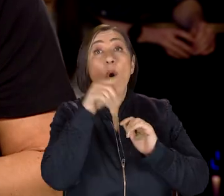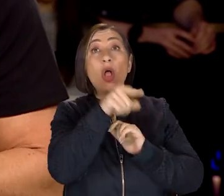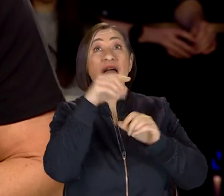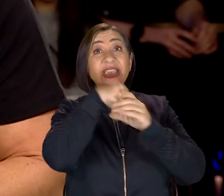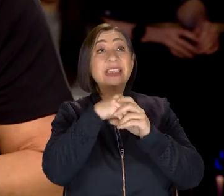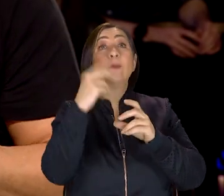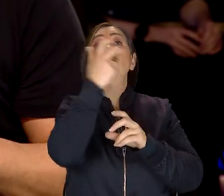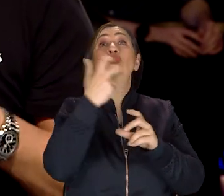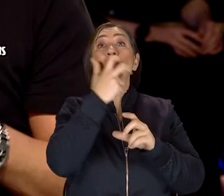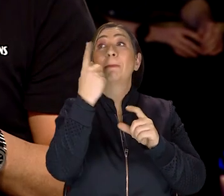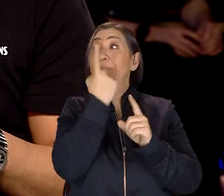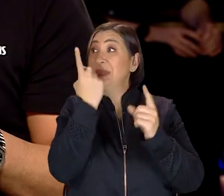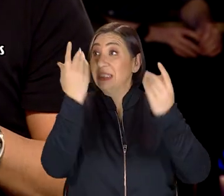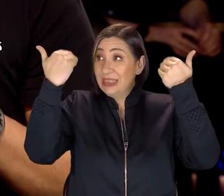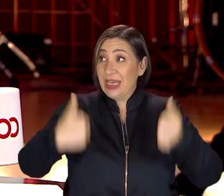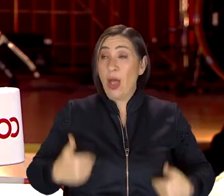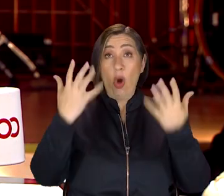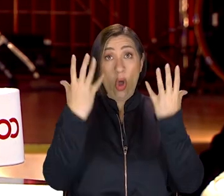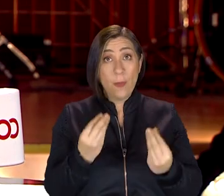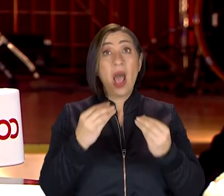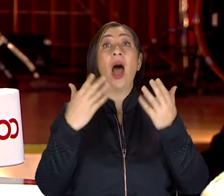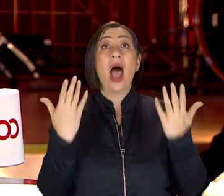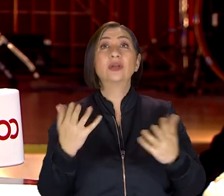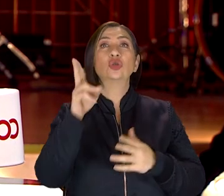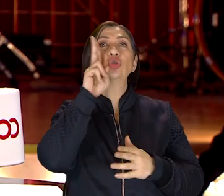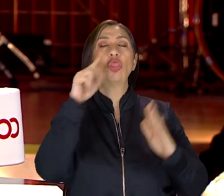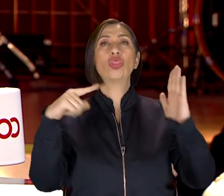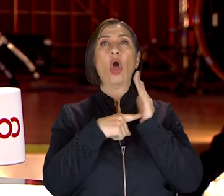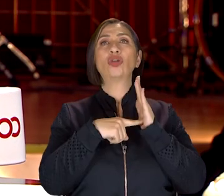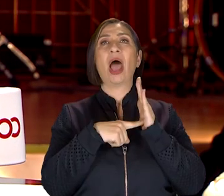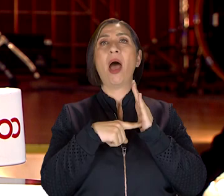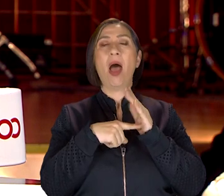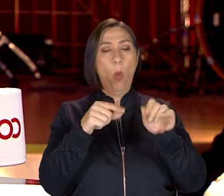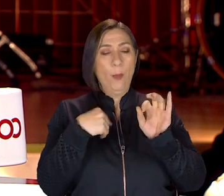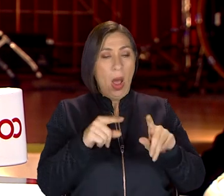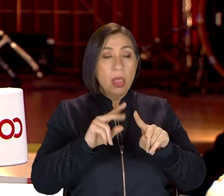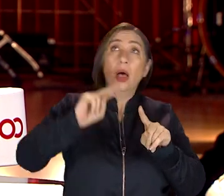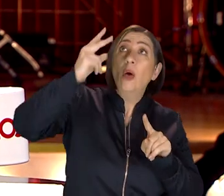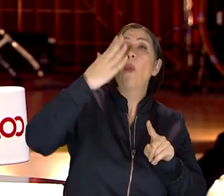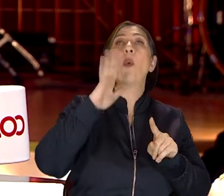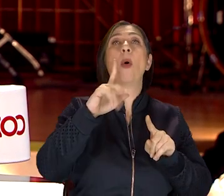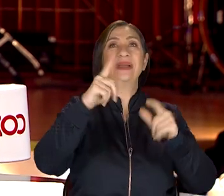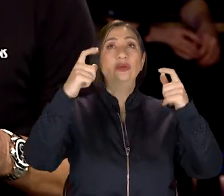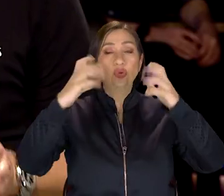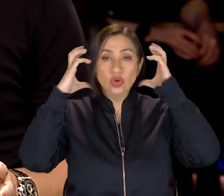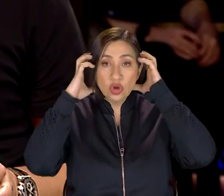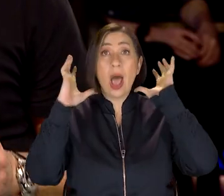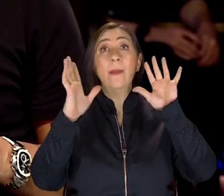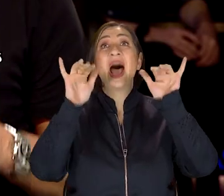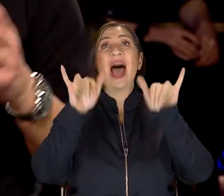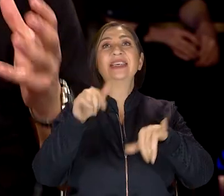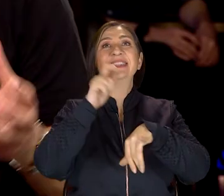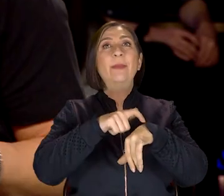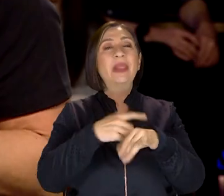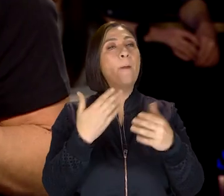arasında müzikal anlamda bir varlık göstermek hani artık işin son noktası durumunda. Bir stüdyo bu ama aynı zamanda böyle